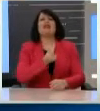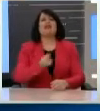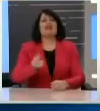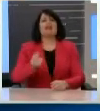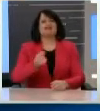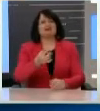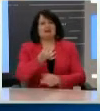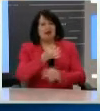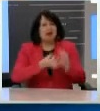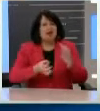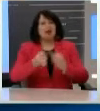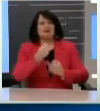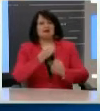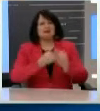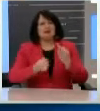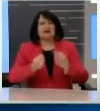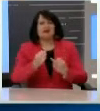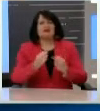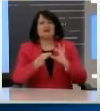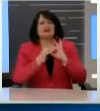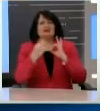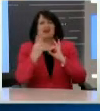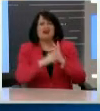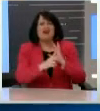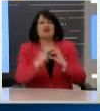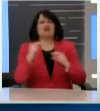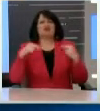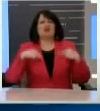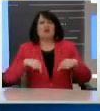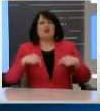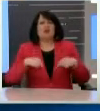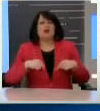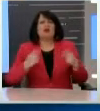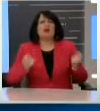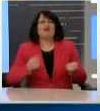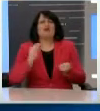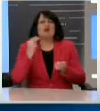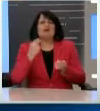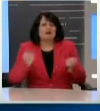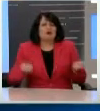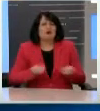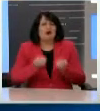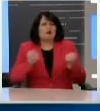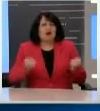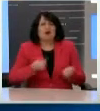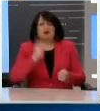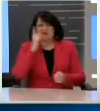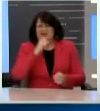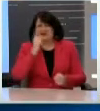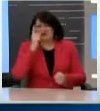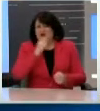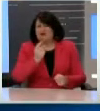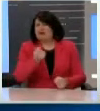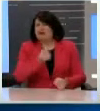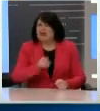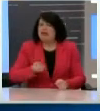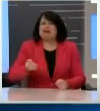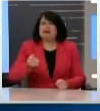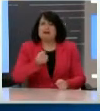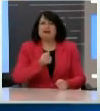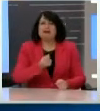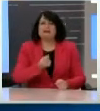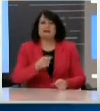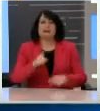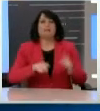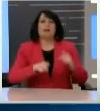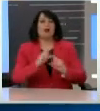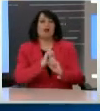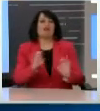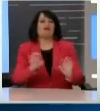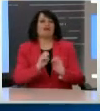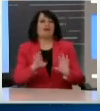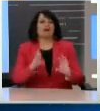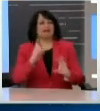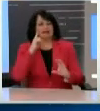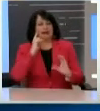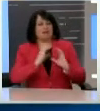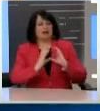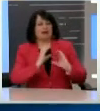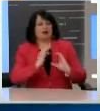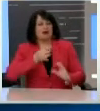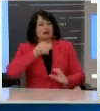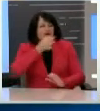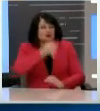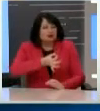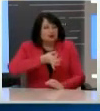το κάνετε εσείς, το κάνουν οι συνεργάτες σας, το κάνουν οι υπουργοί, το κάνουν κάποιοι βουλευτές. Προφανώς κάποιοι επικοινωνιολόγοι, κάποιοι διαφημιστές σας έχουν συστήσει να το